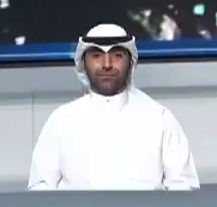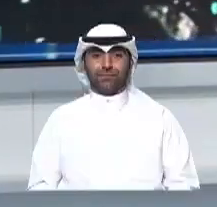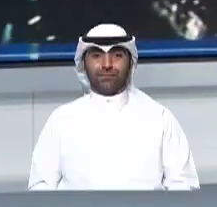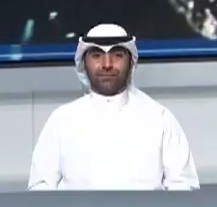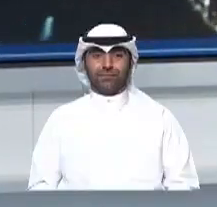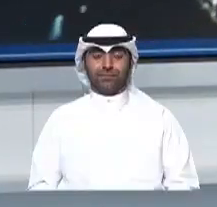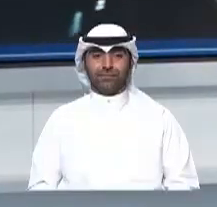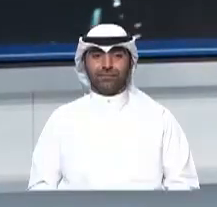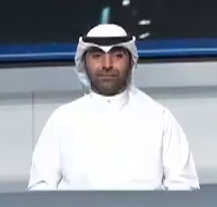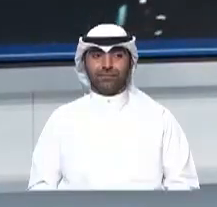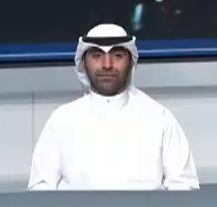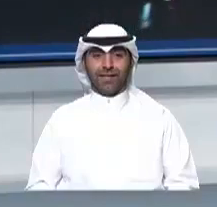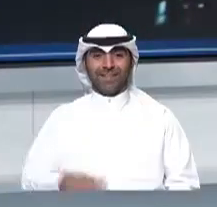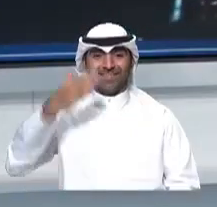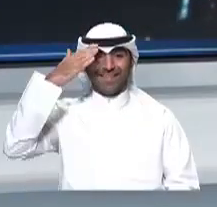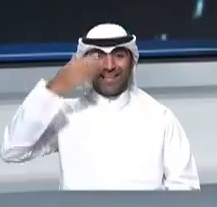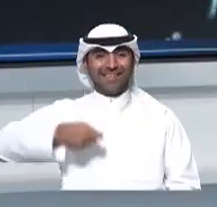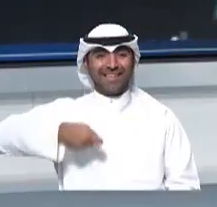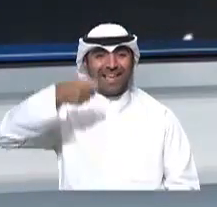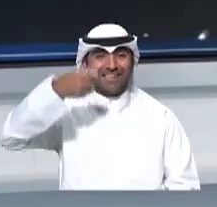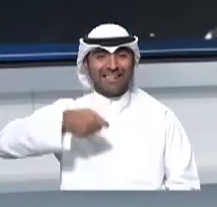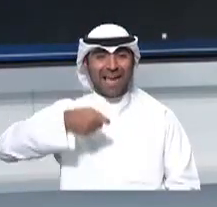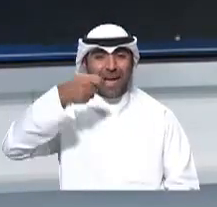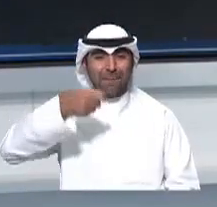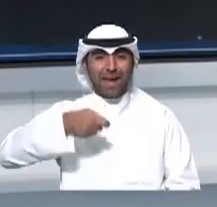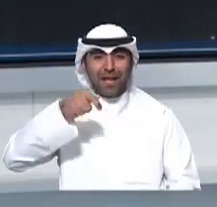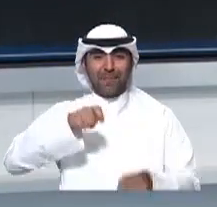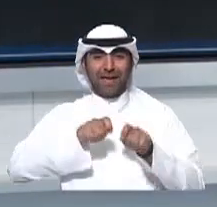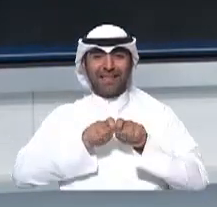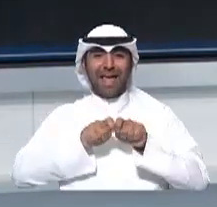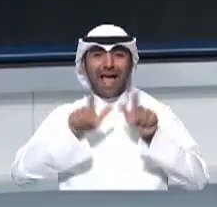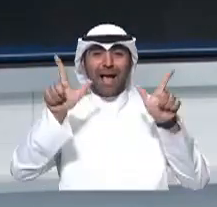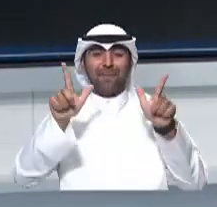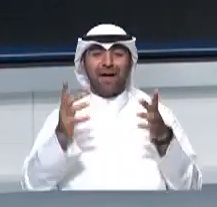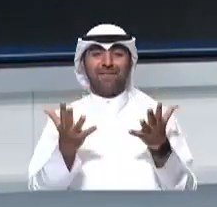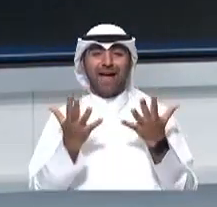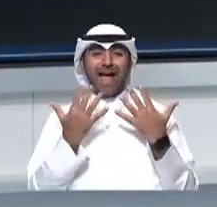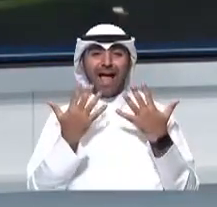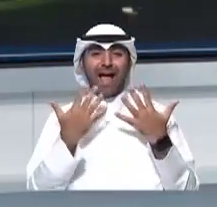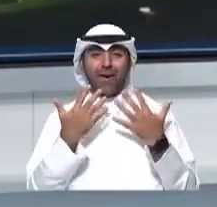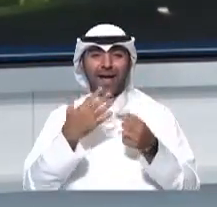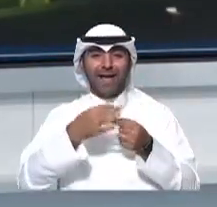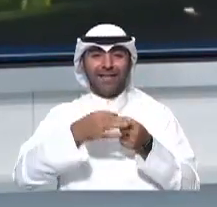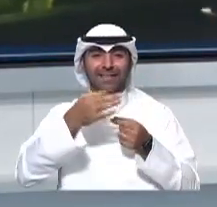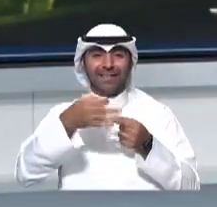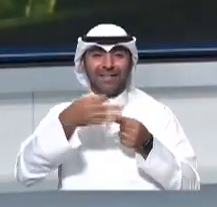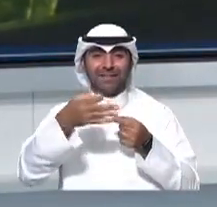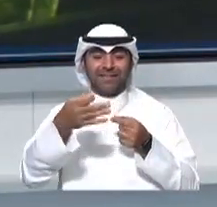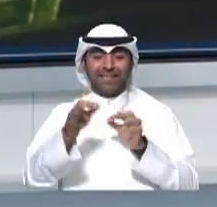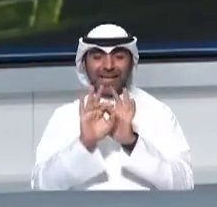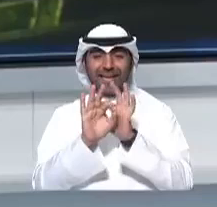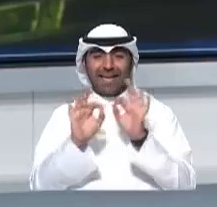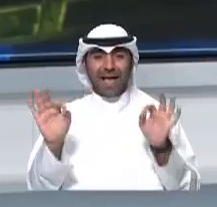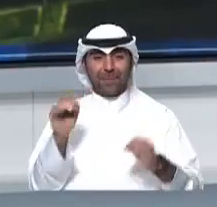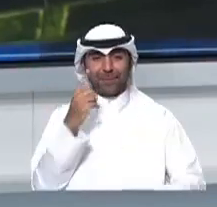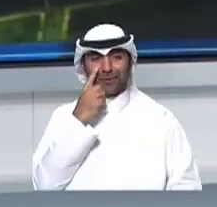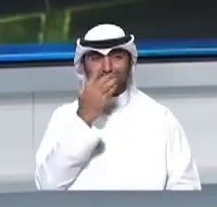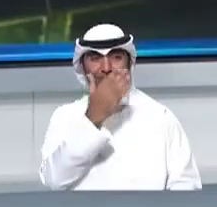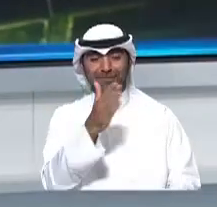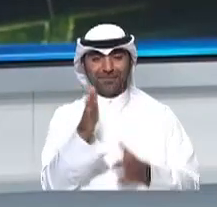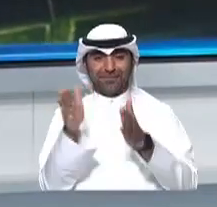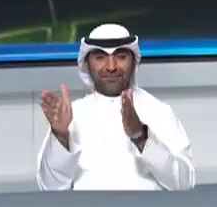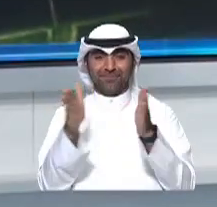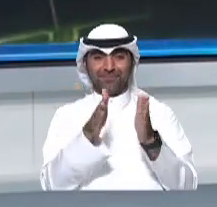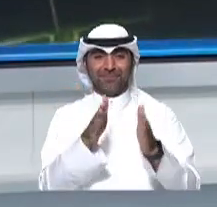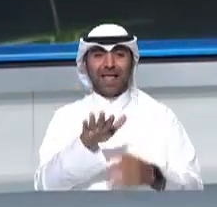السلام عليكم ورحمة الله وبركاته أعزائي المشاهدين، مساكم الله بالخير في نشرتنا الجوية لهذا المساء. أجواءنا لا تزال أجواء